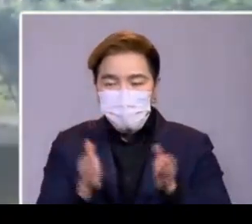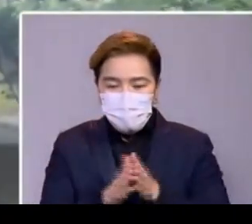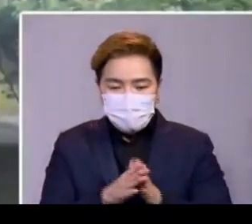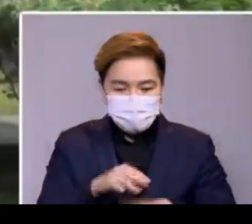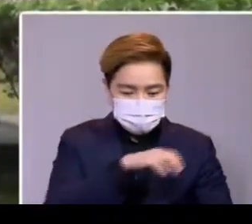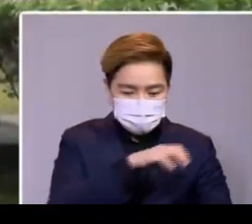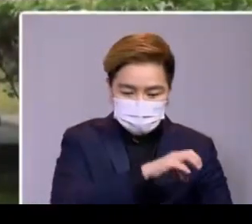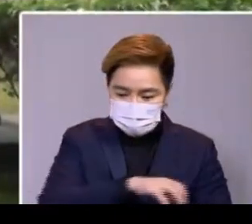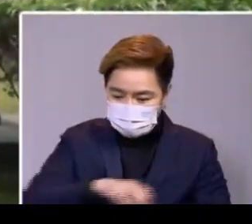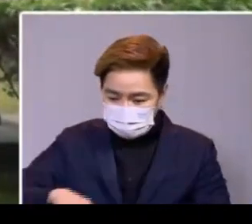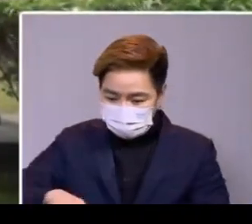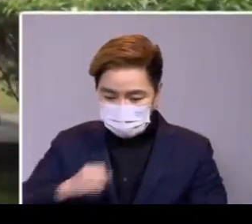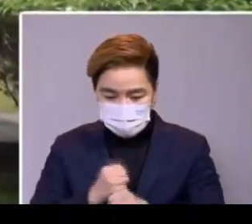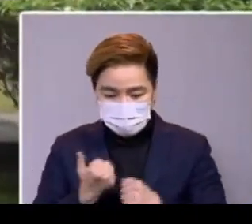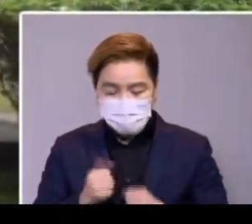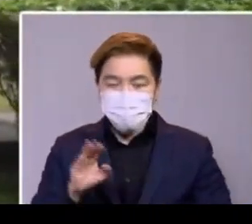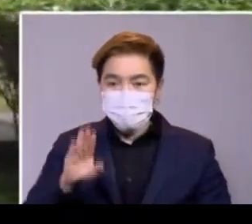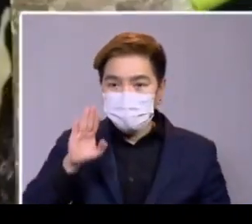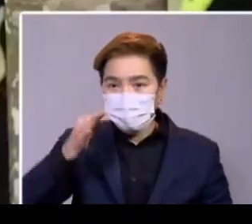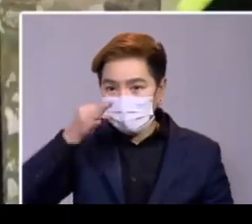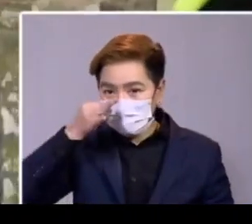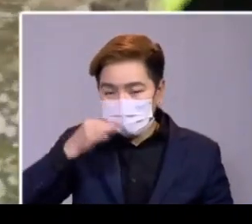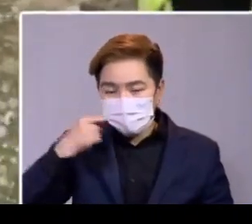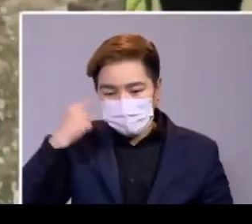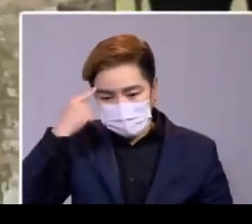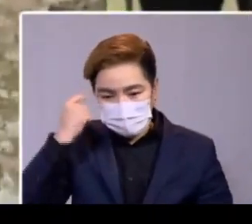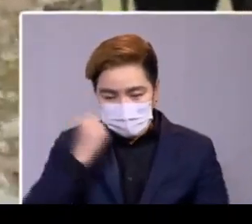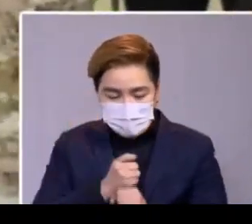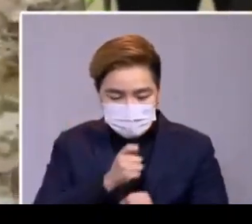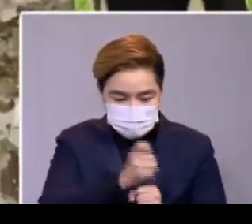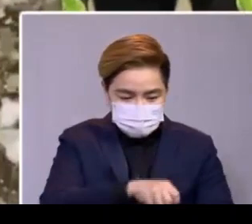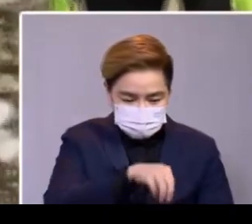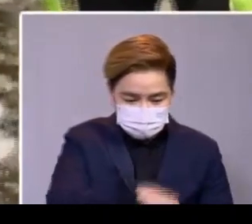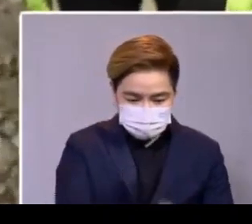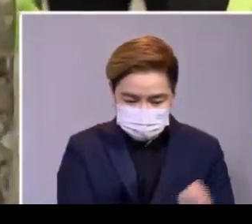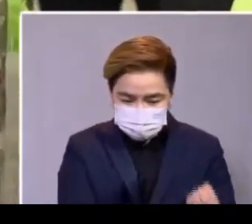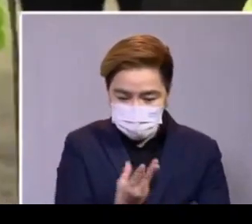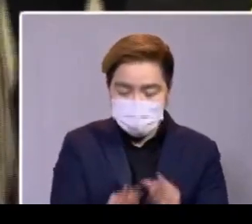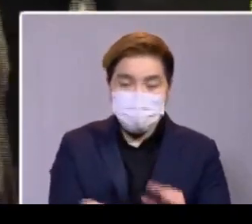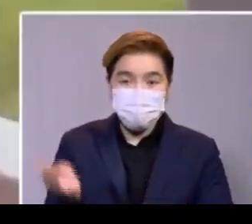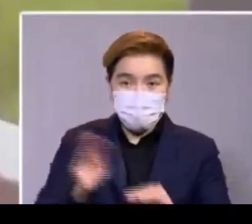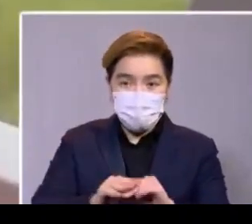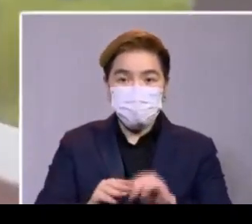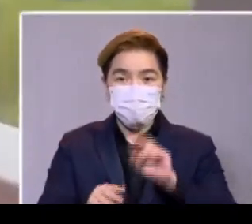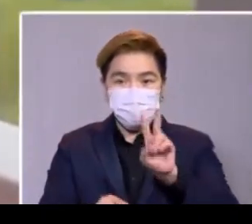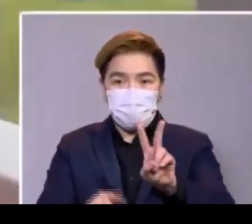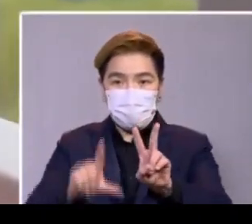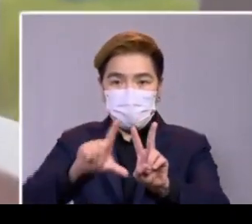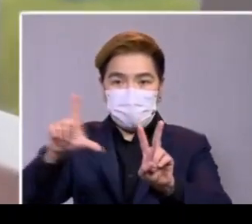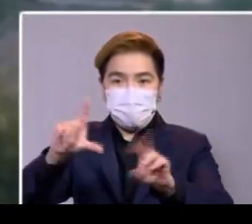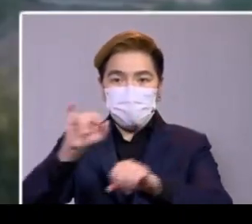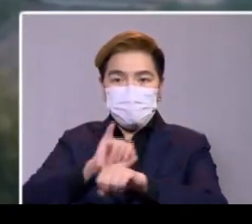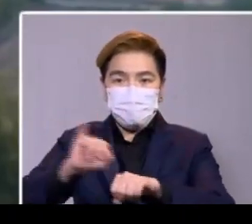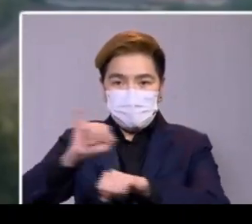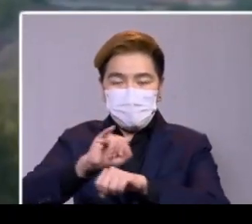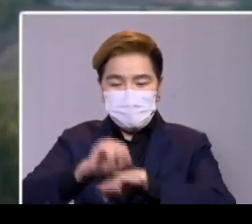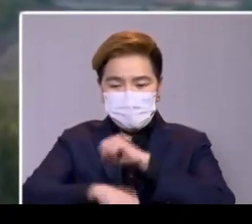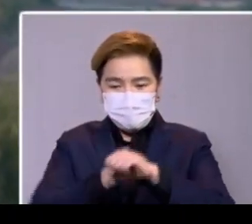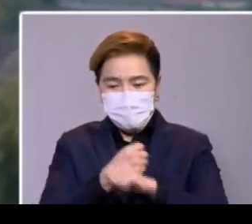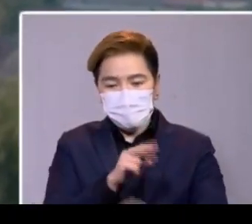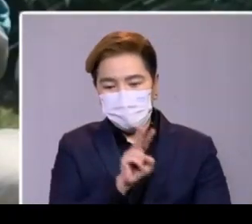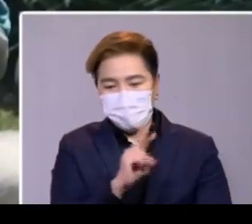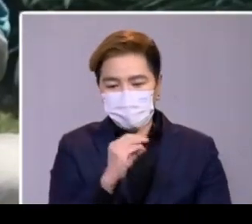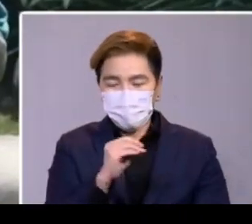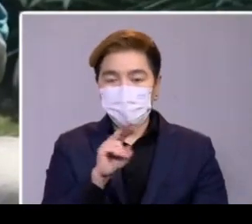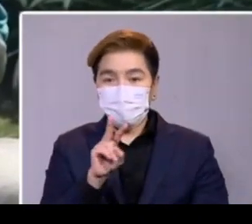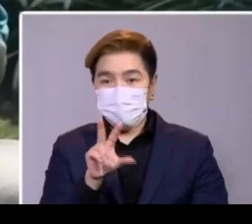งานต่างๆโดยกลุ่มปตท.มุ่งปลูกป่าเพิ่มเติมรวม2ล้านไร่ภายในปี2030แบ่งเป็นการดำเนินการโดยป